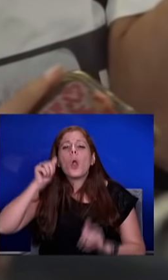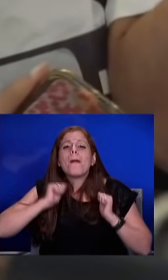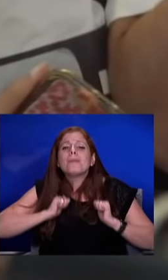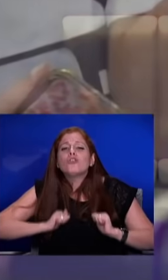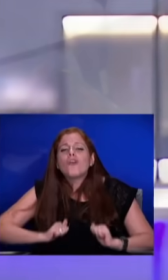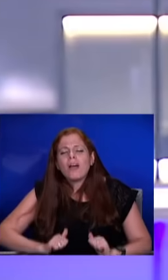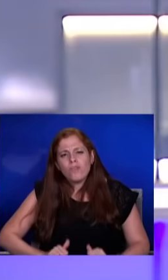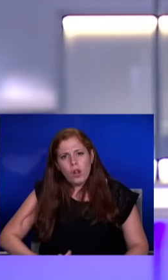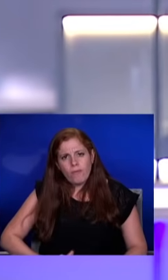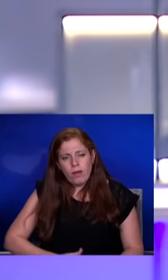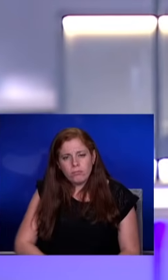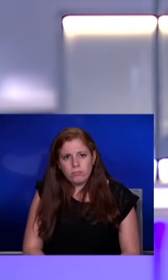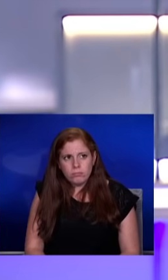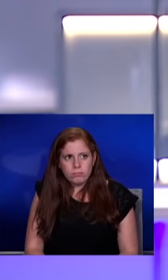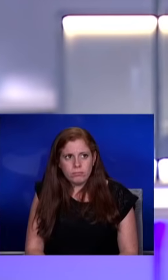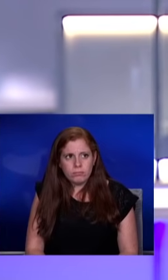ושלווה.